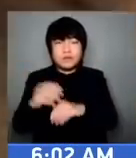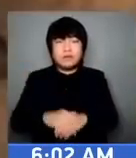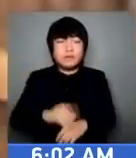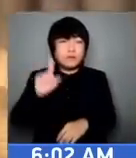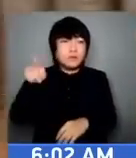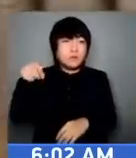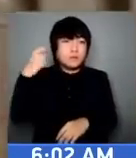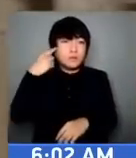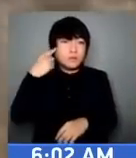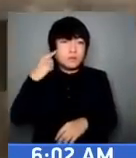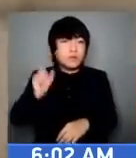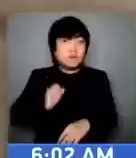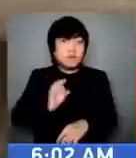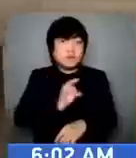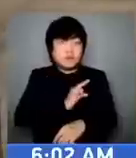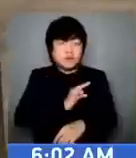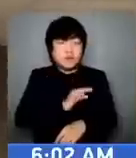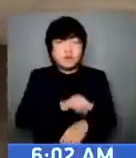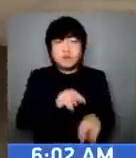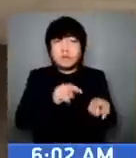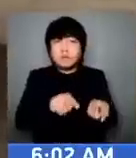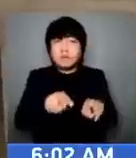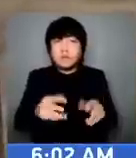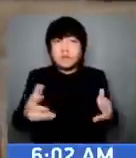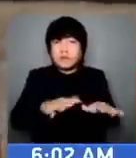ng ilog para sa anumang sitwasyon.